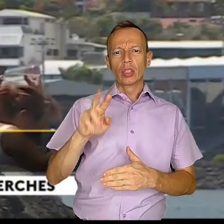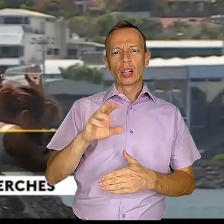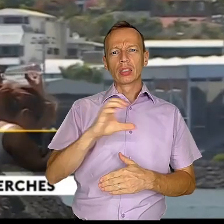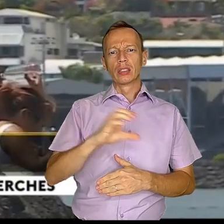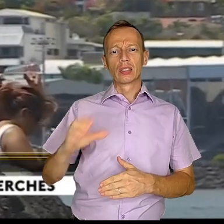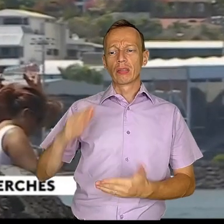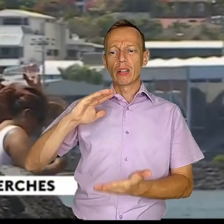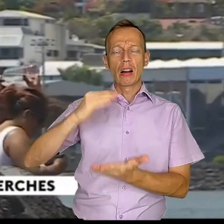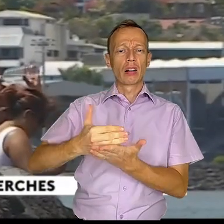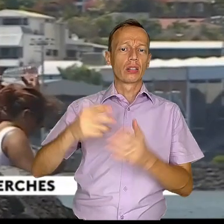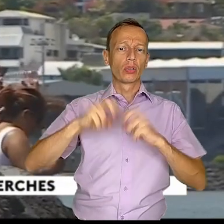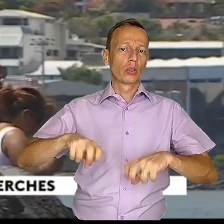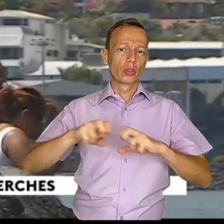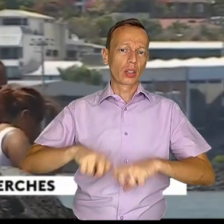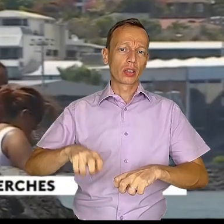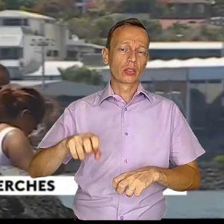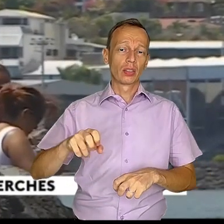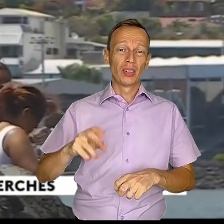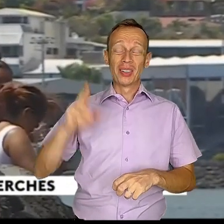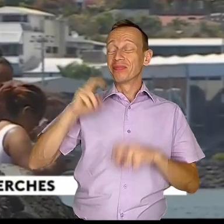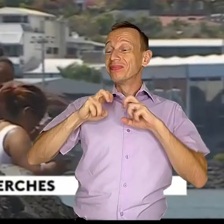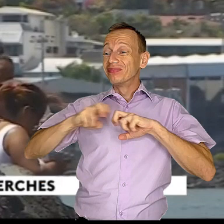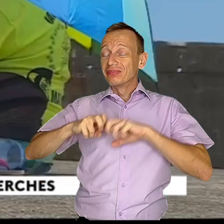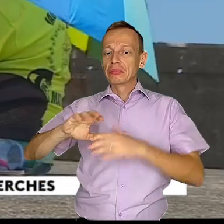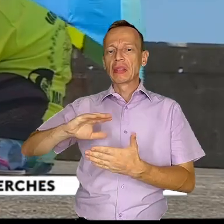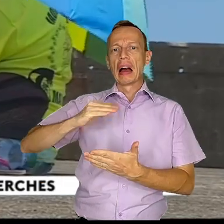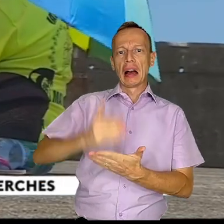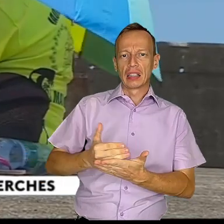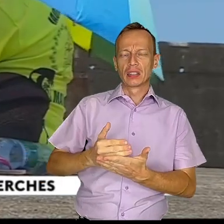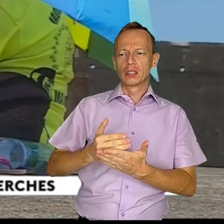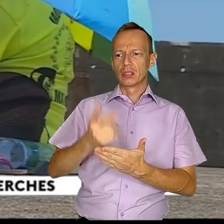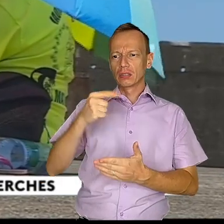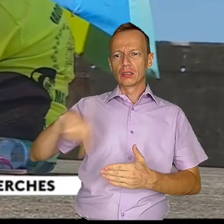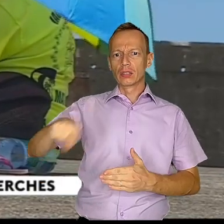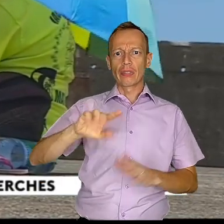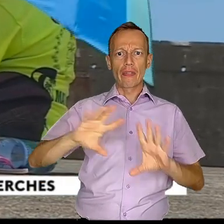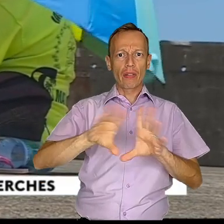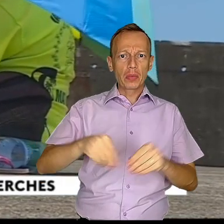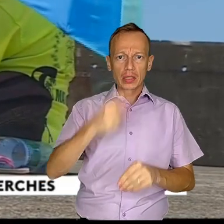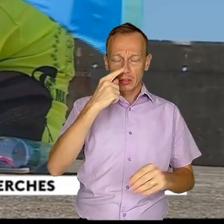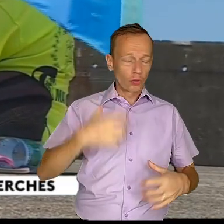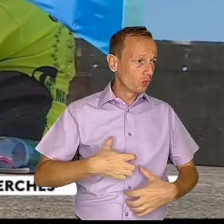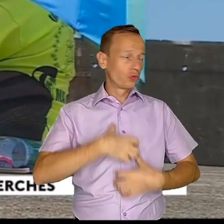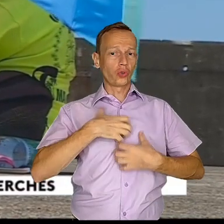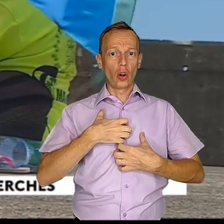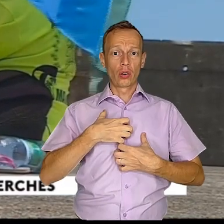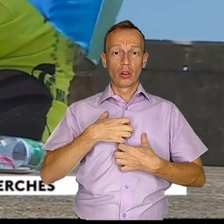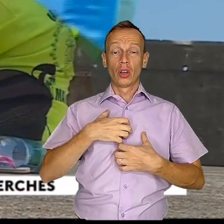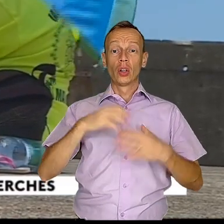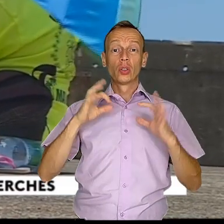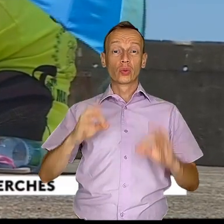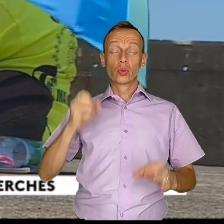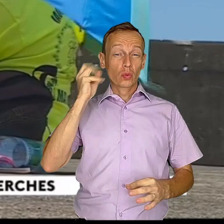Le JRCC avait arrêté les recherches 2 heures seulement après avoir commencé, provoquant ainsi un sentiment de stupeur chez la